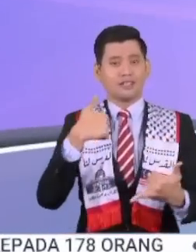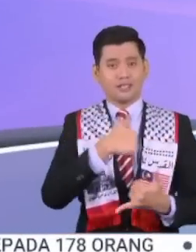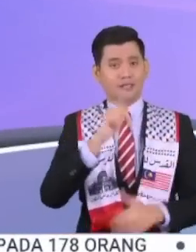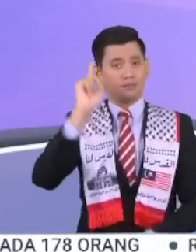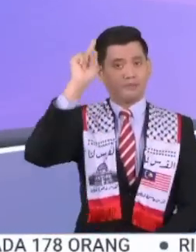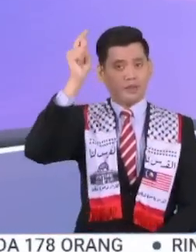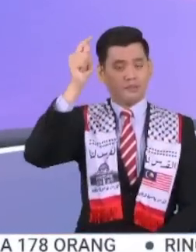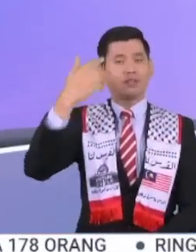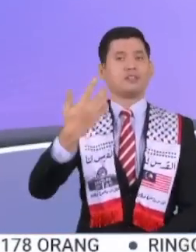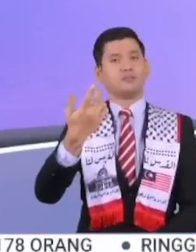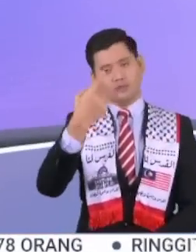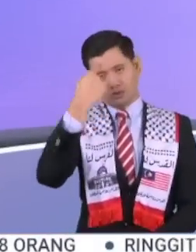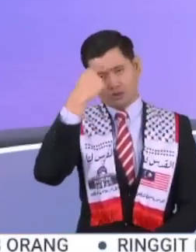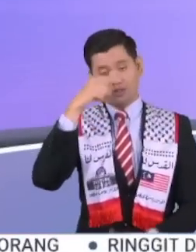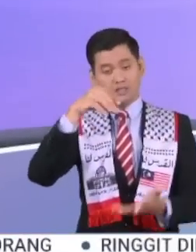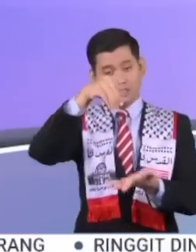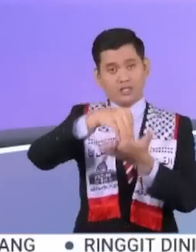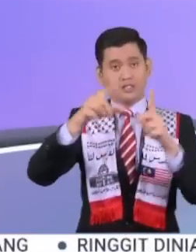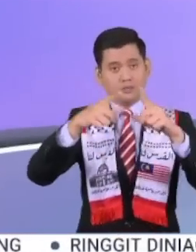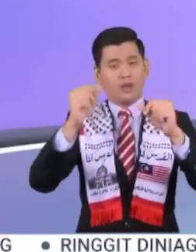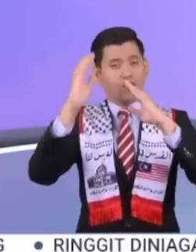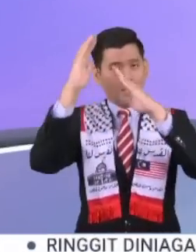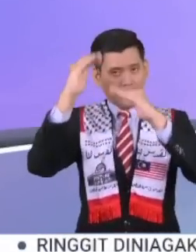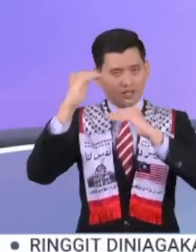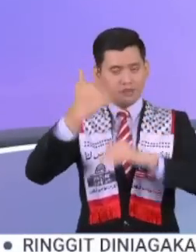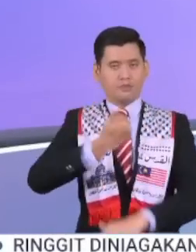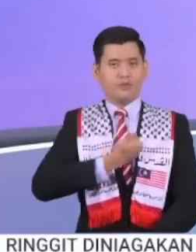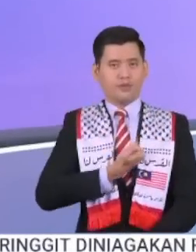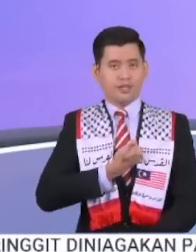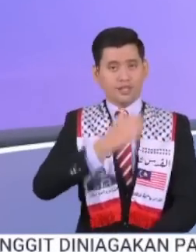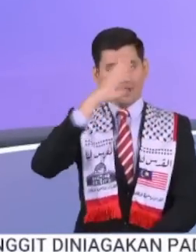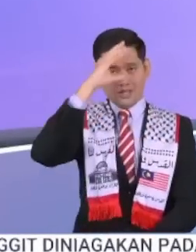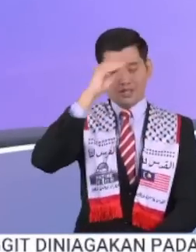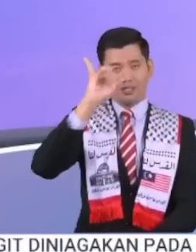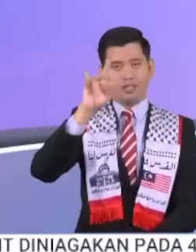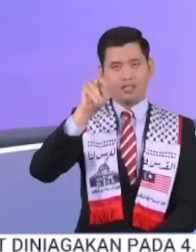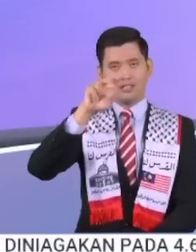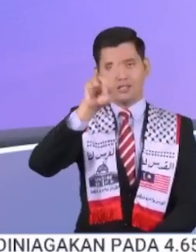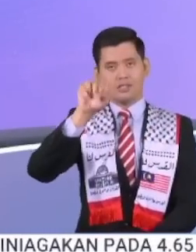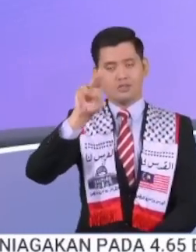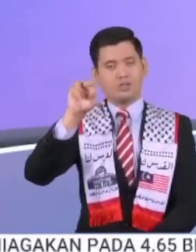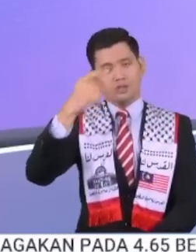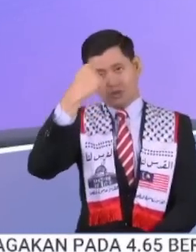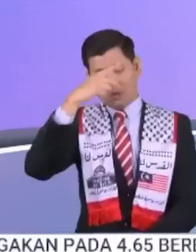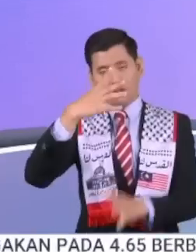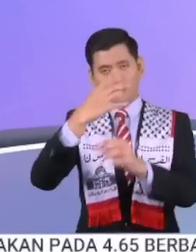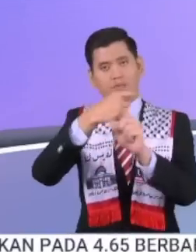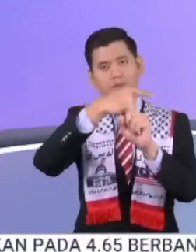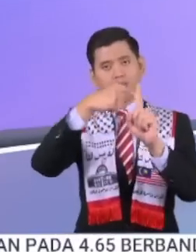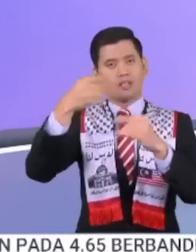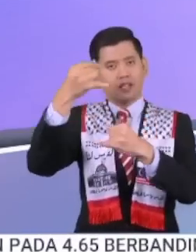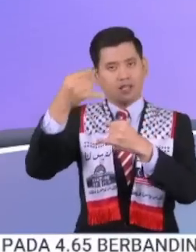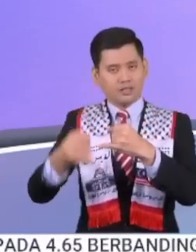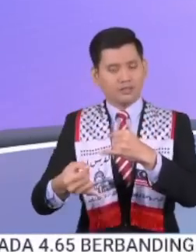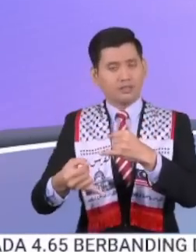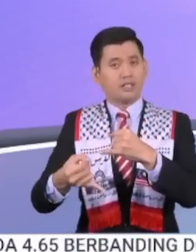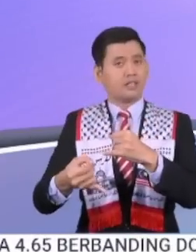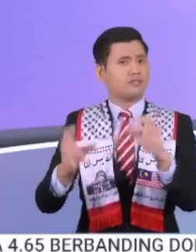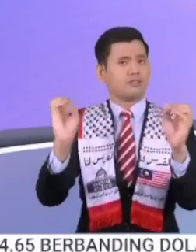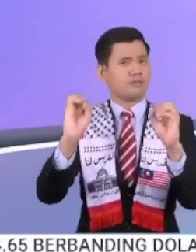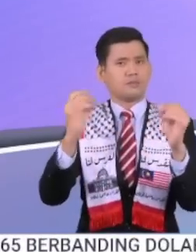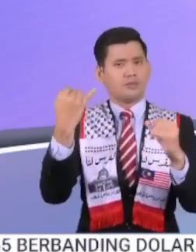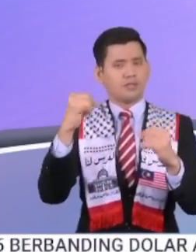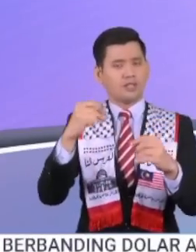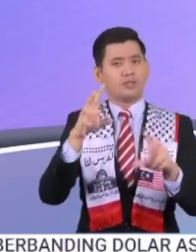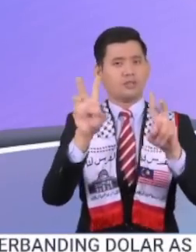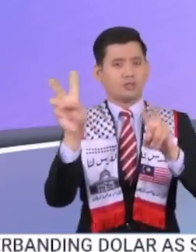badminton master Jepun. Hasrat pemain perseorangan lelaki negara Eng Zi Yong untuk melangkah ke suku akhir kejohanan tidak kesampaian. Pemain itu